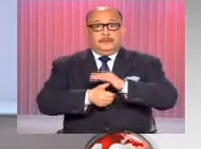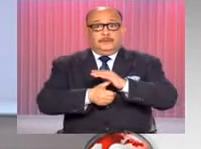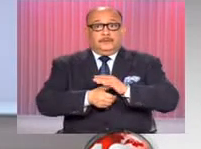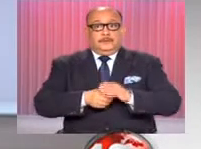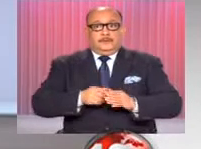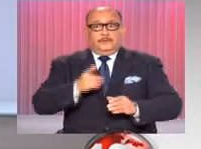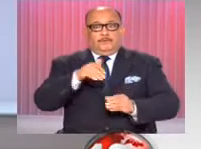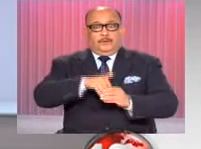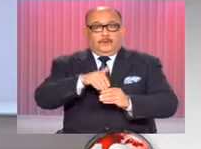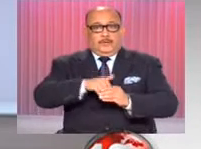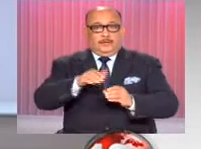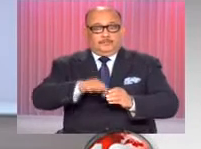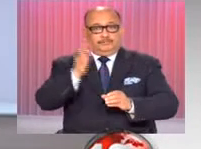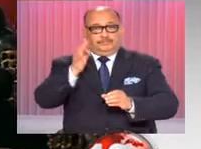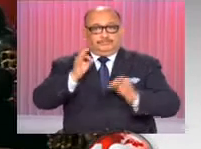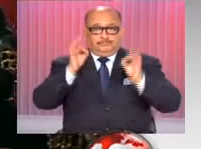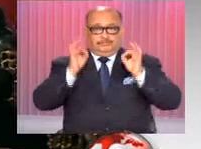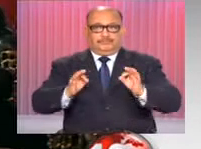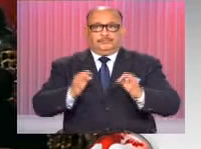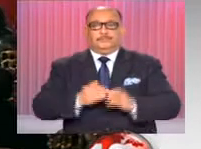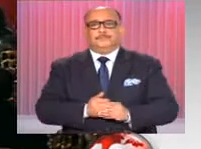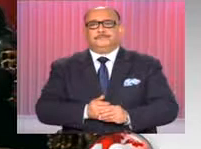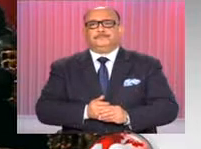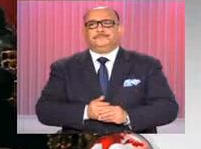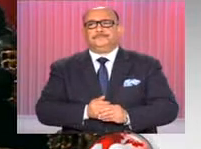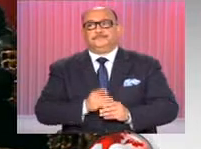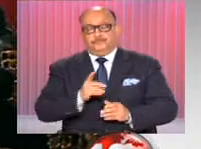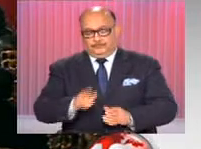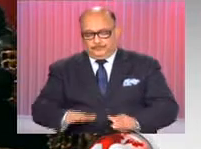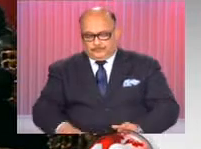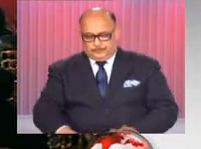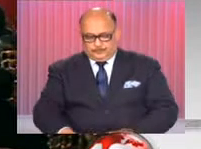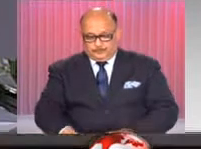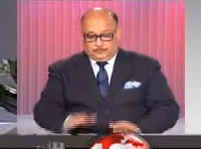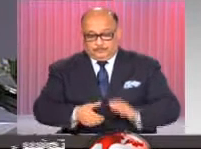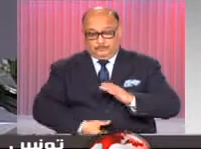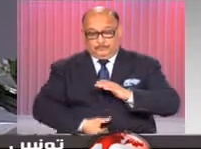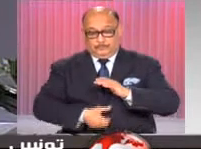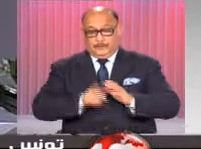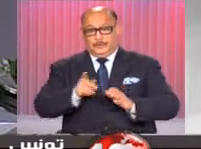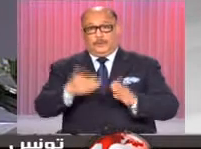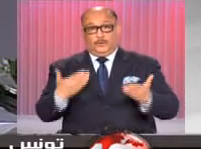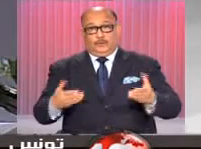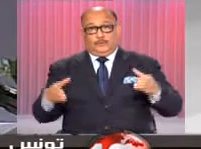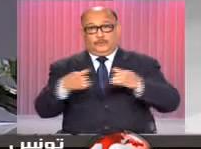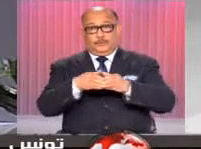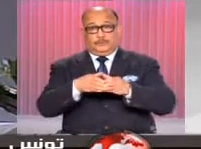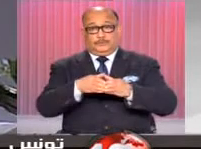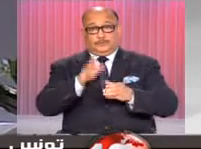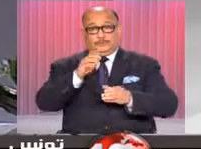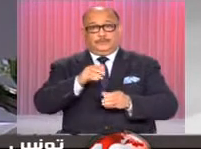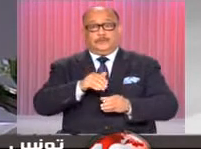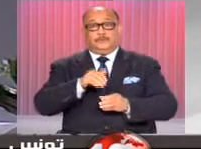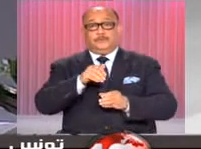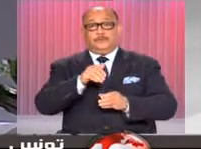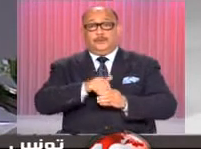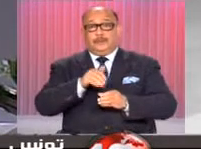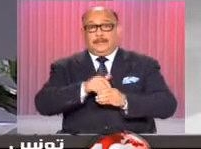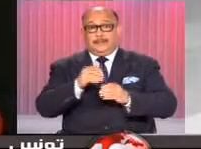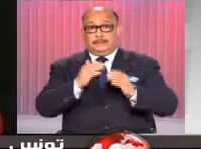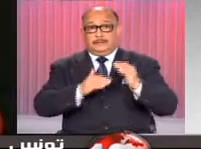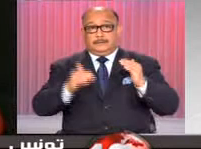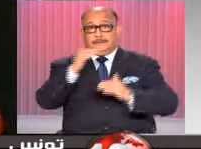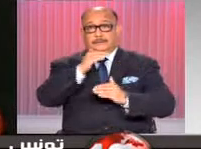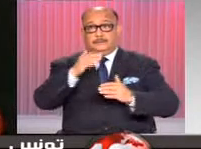للرئيس المنتخب. من المنتظر أن تعلن الهيئة العليا المستقلة للانتخابات ظهر اليوم بالمركز الإعلامي